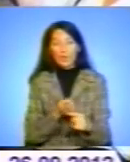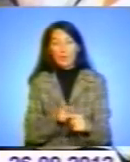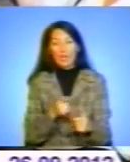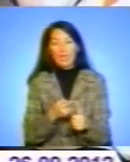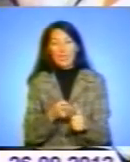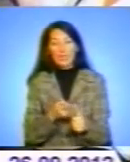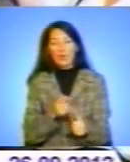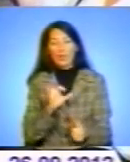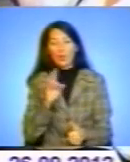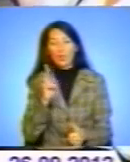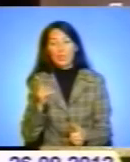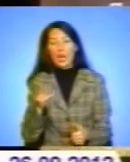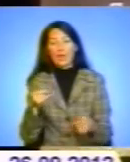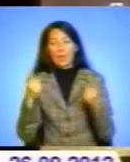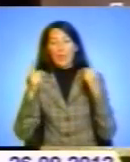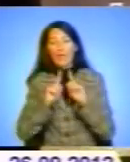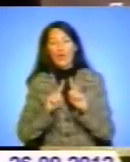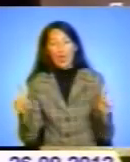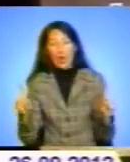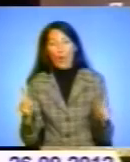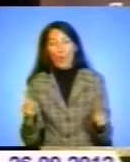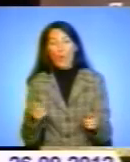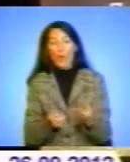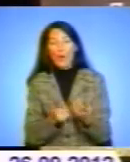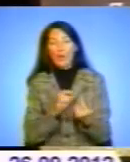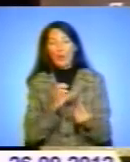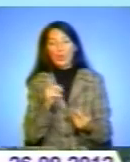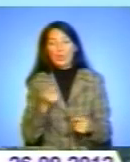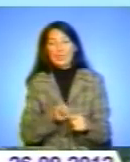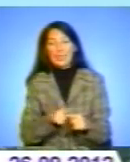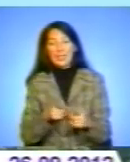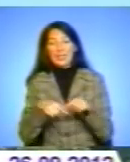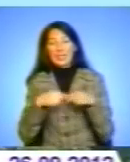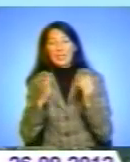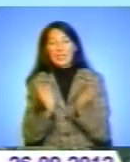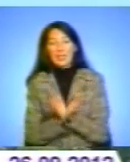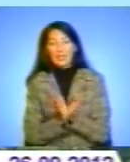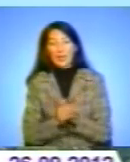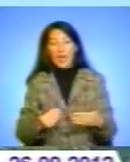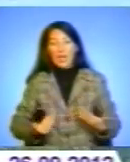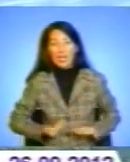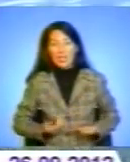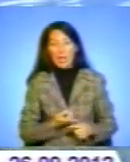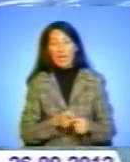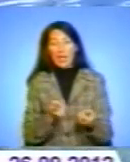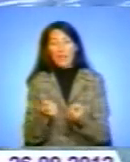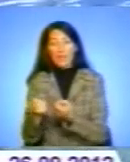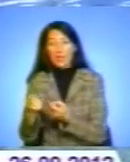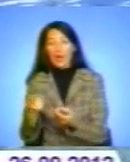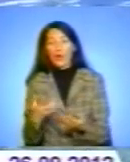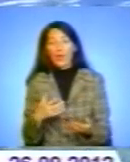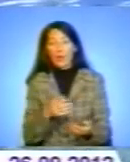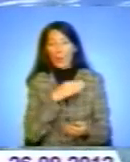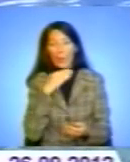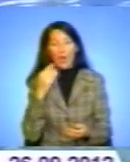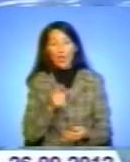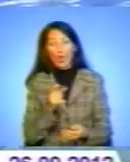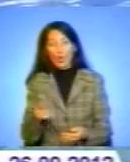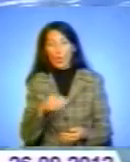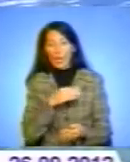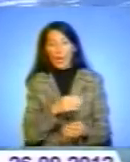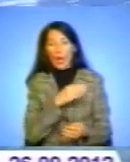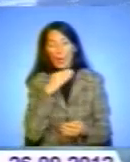соціальним феноменом кількох останніх століть – це ціла сфера життя, яка втягує у свою орбіту мільйони людей, багато галузей